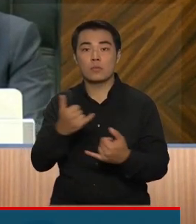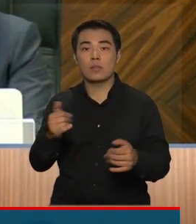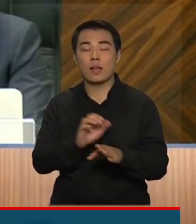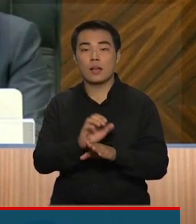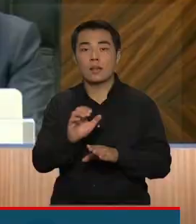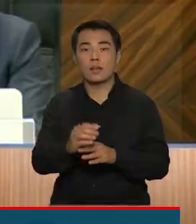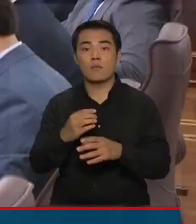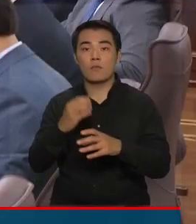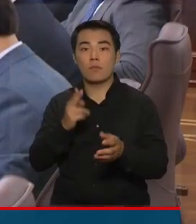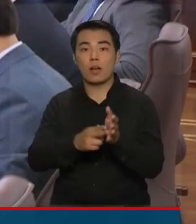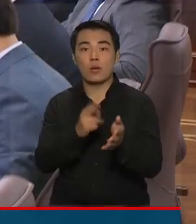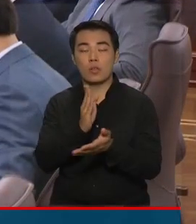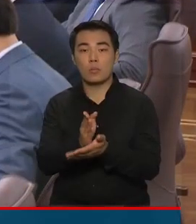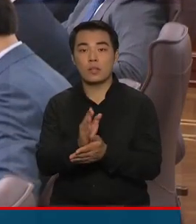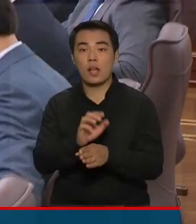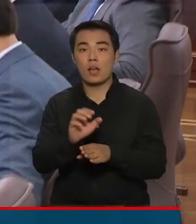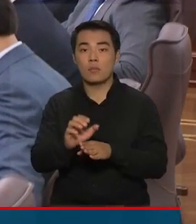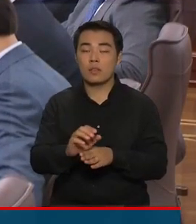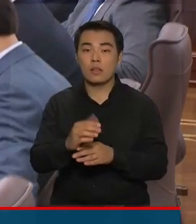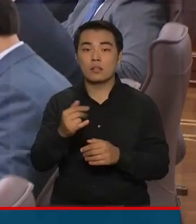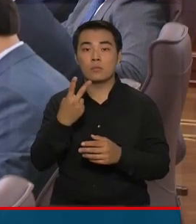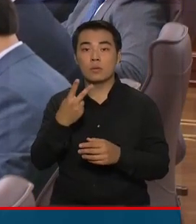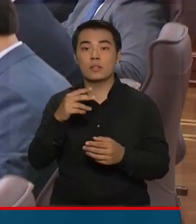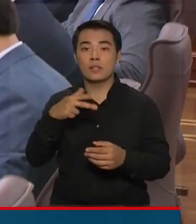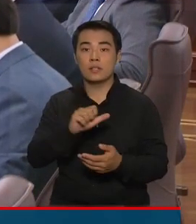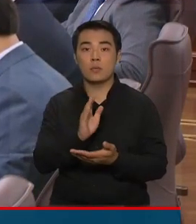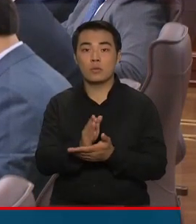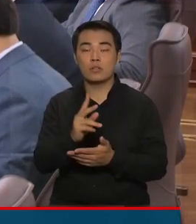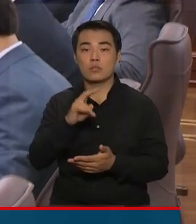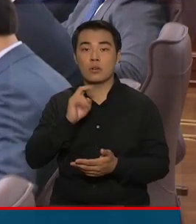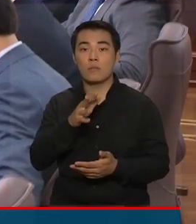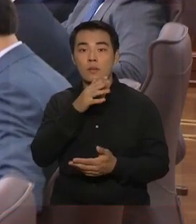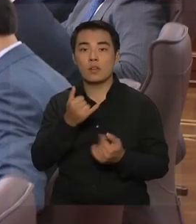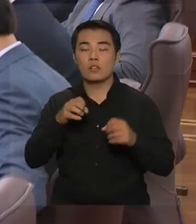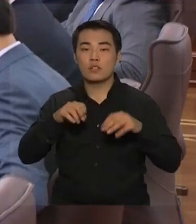вагонами. Необходимо в двухнедельный срок решить все вышеназванные вопросы.